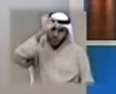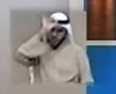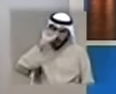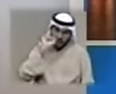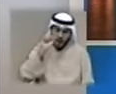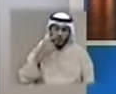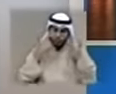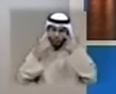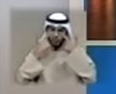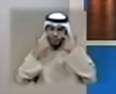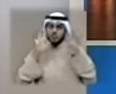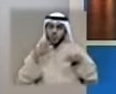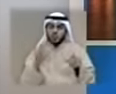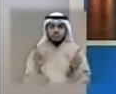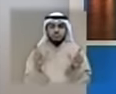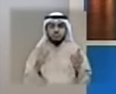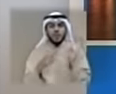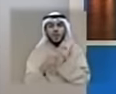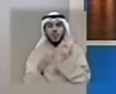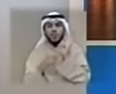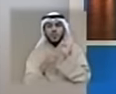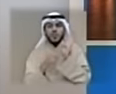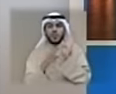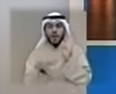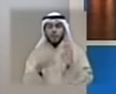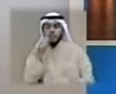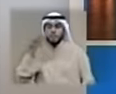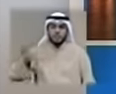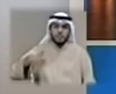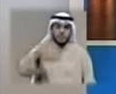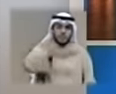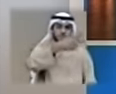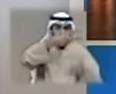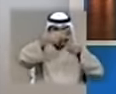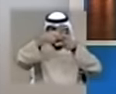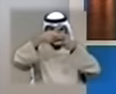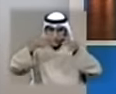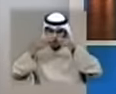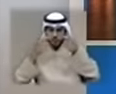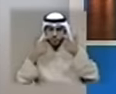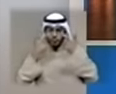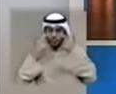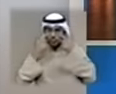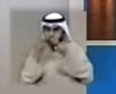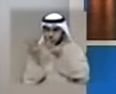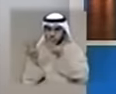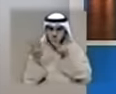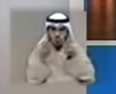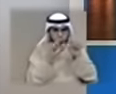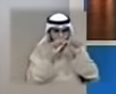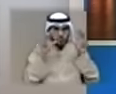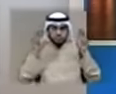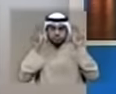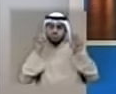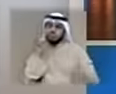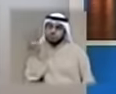بشكل دائم في البحر الإقليمي والمياه الاقتصادية لدولة الكويت، ونراقب ونتعرف على جميع الأهداف الموجودة في